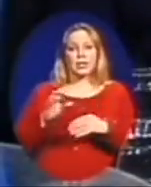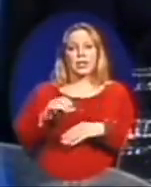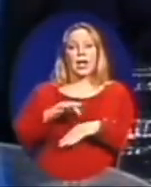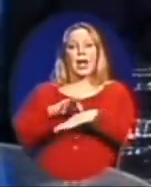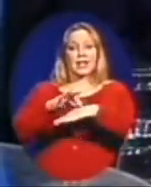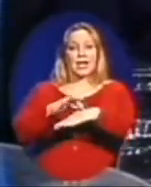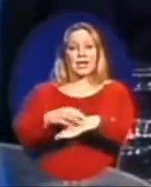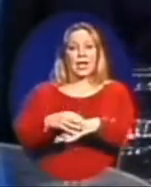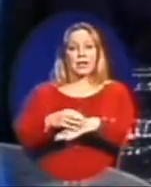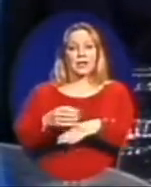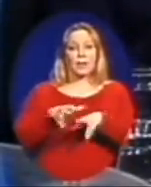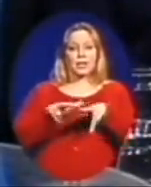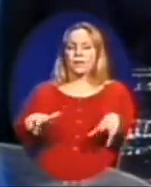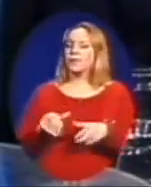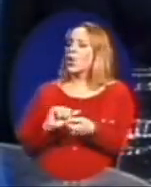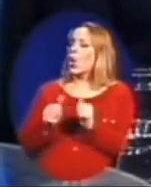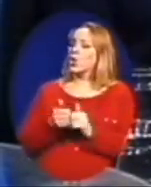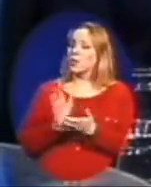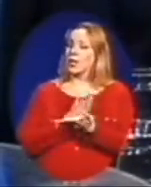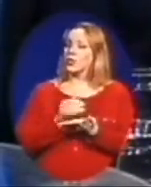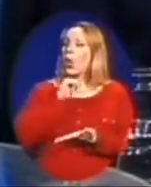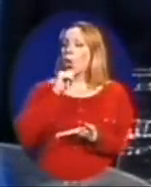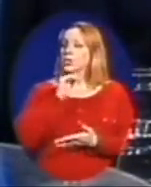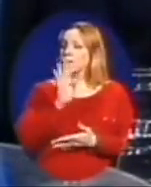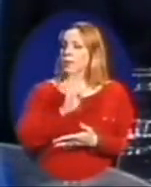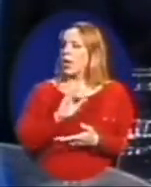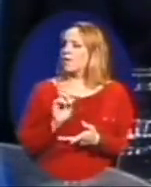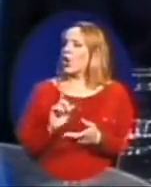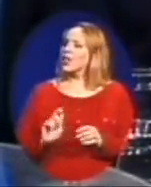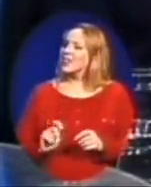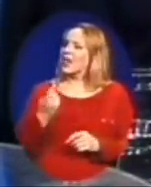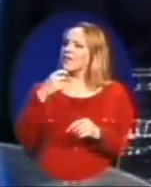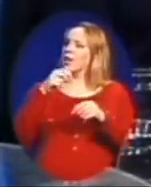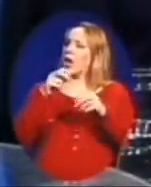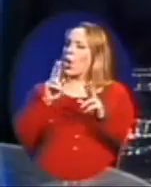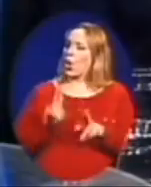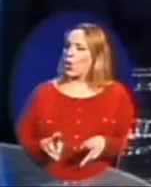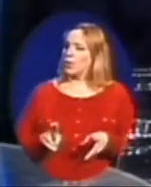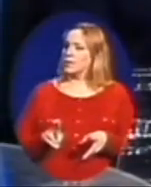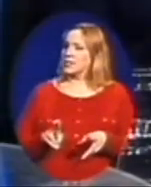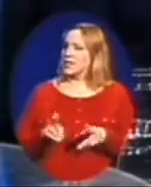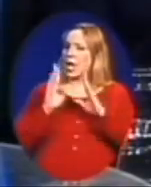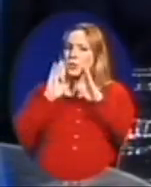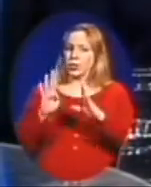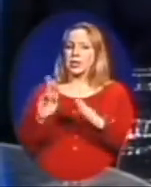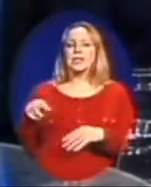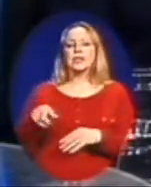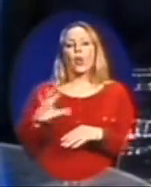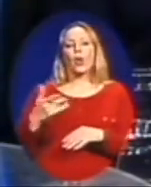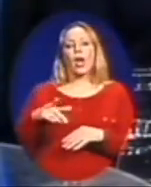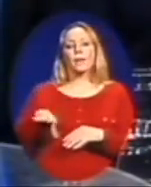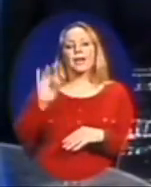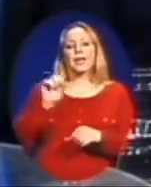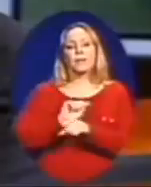לבחור בנתניהו, וזה לא דווקא לבחור באופציה האמונית, כמו שאתה קורא לה. כלומר, זאת הייתה הצבעת מחאה של כל מי שלא רוצה